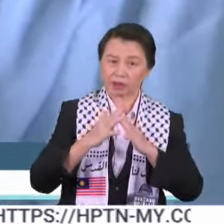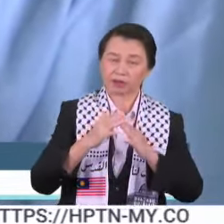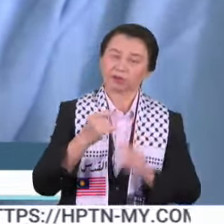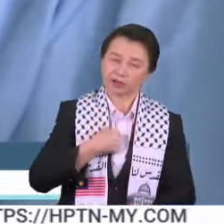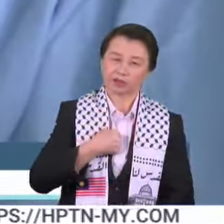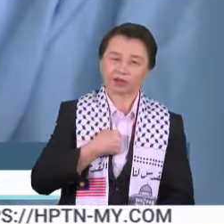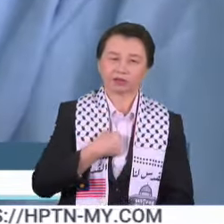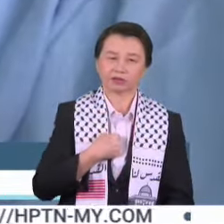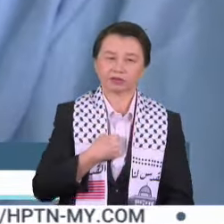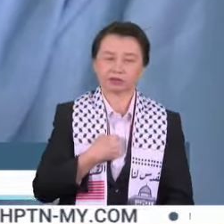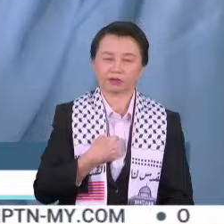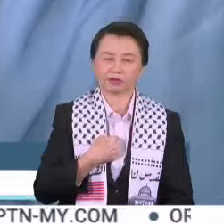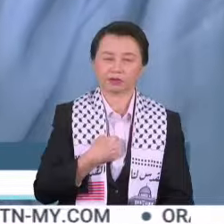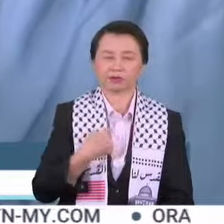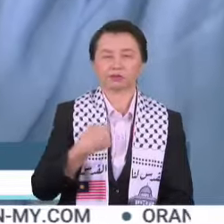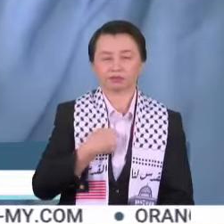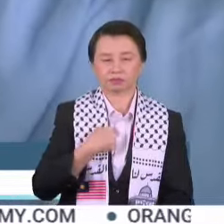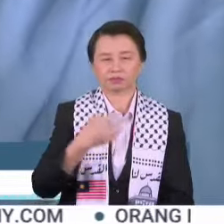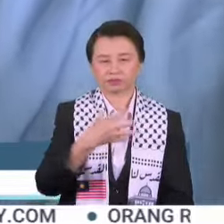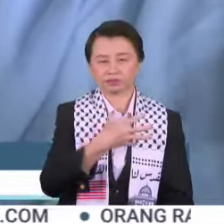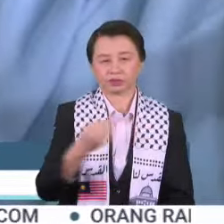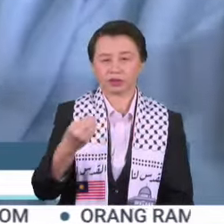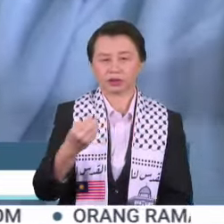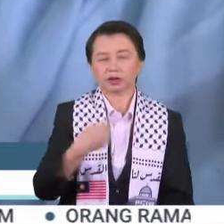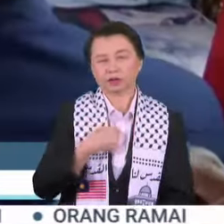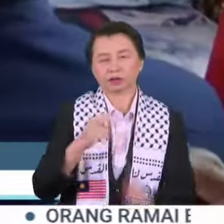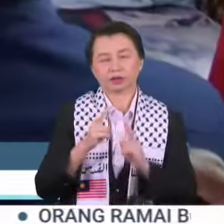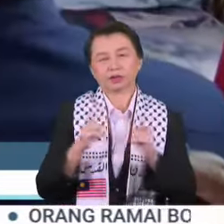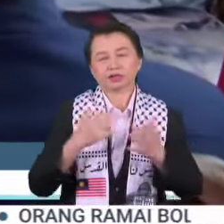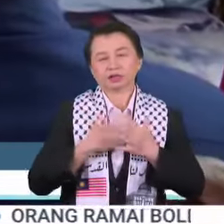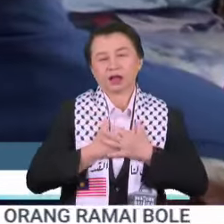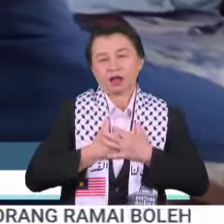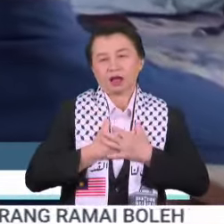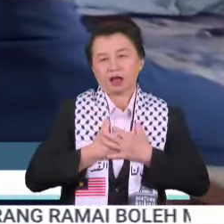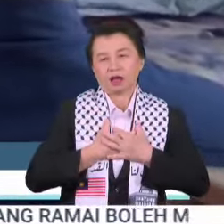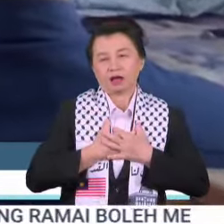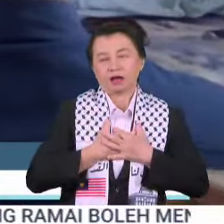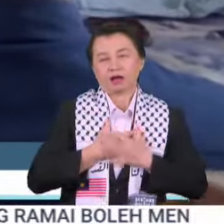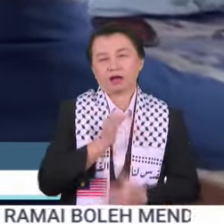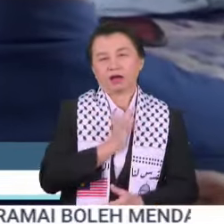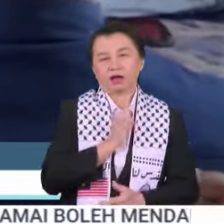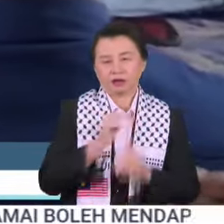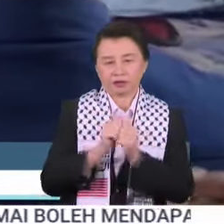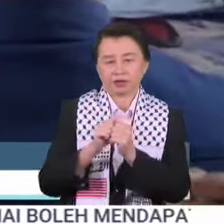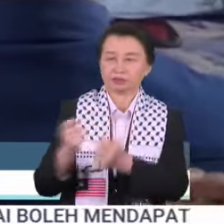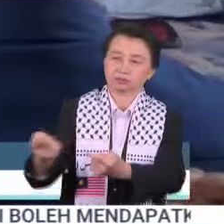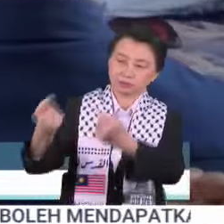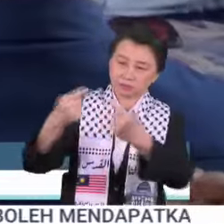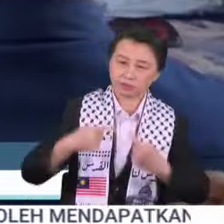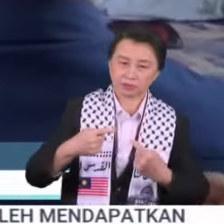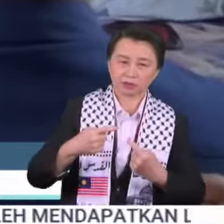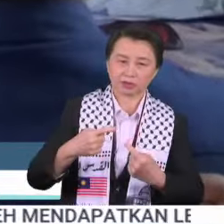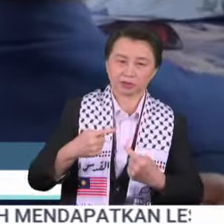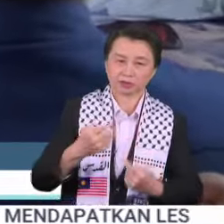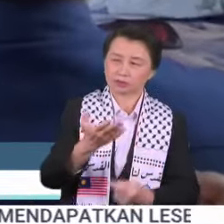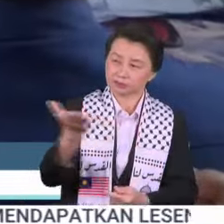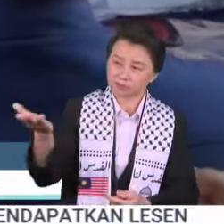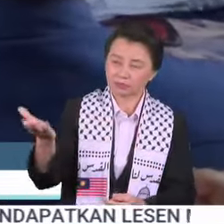saya. Dan saya amat rasa teroja dengan kedatangan